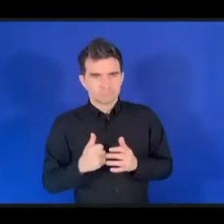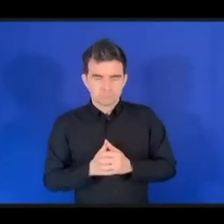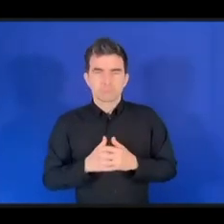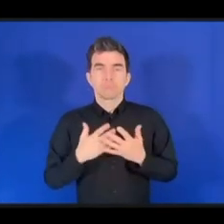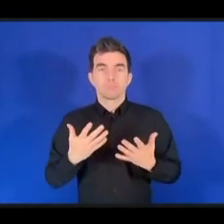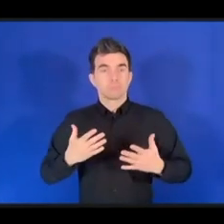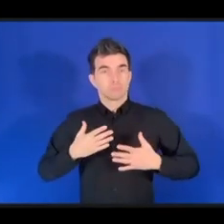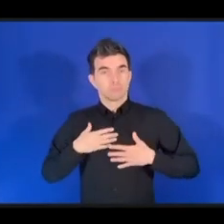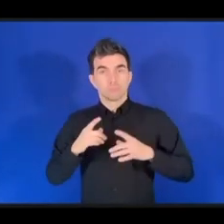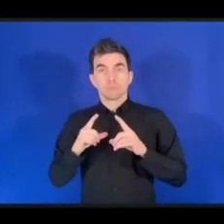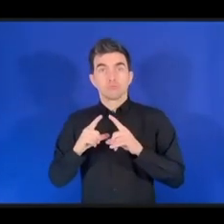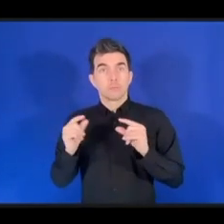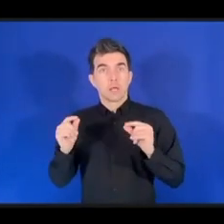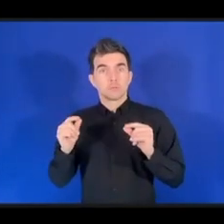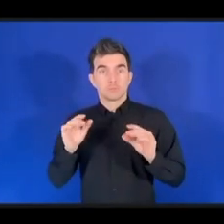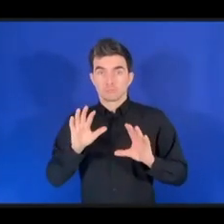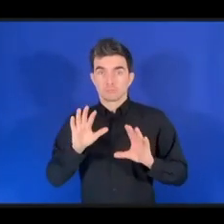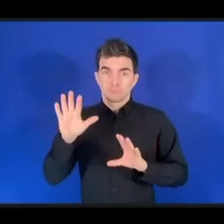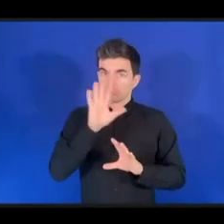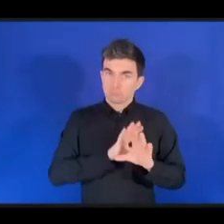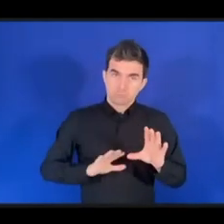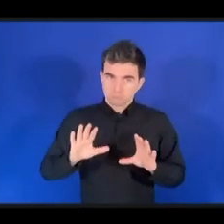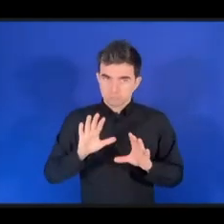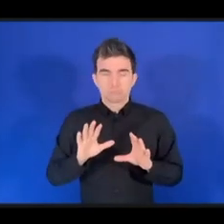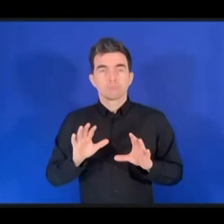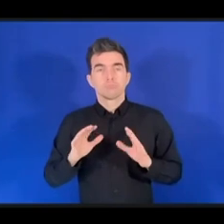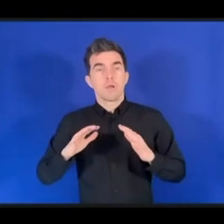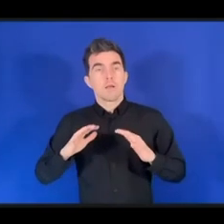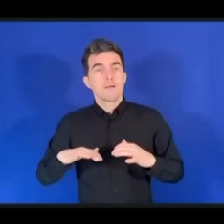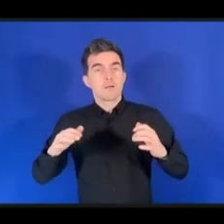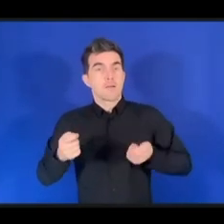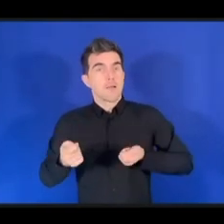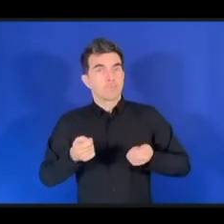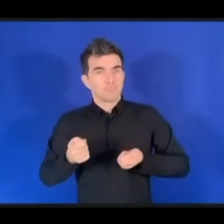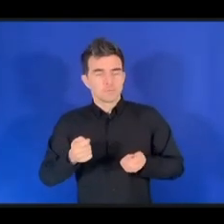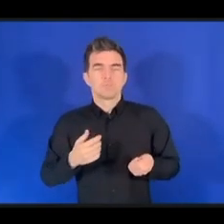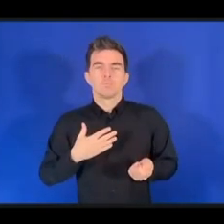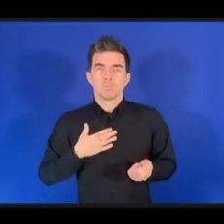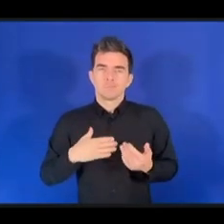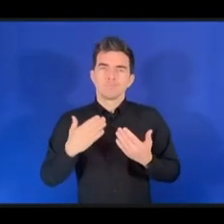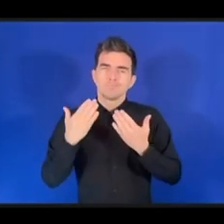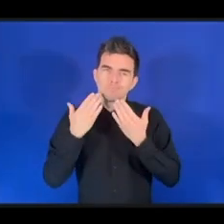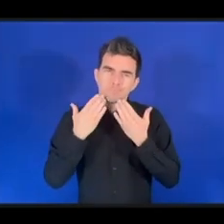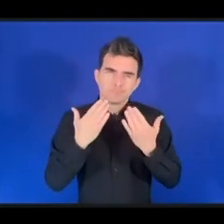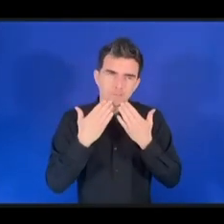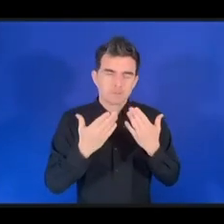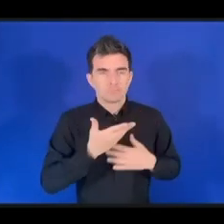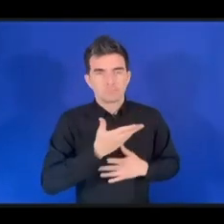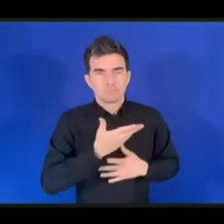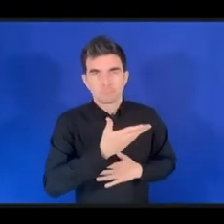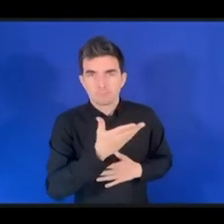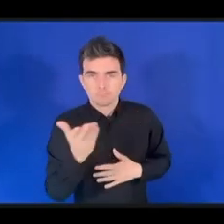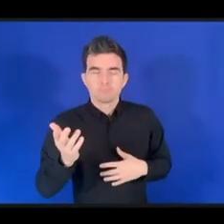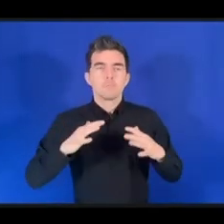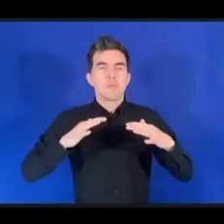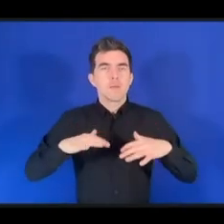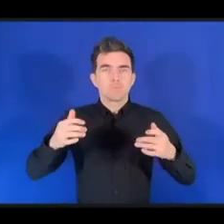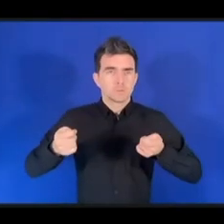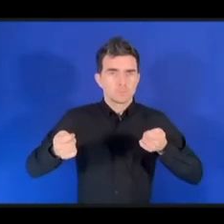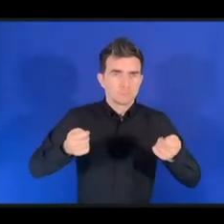اعرب عن خالص امتناني لكم جميعا حكومات منظمات دوليه شركات